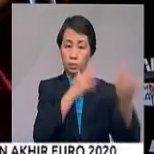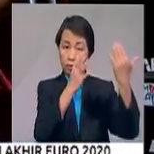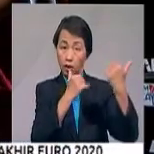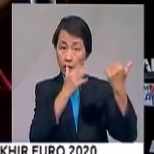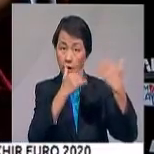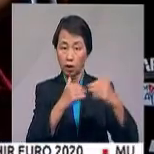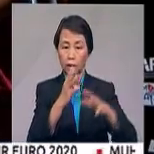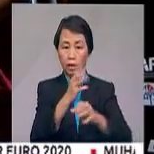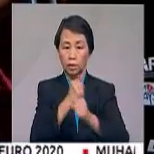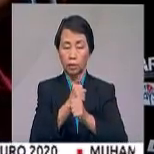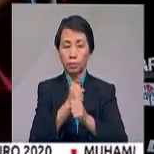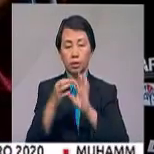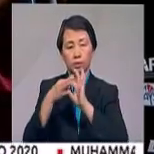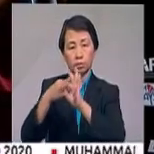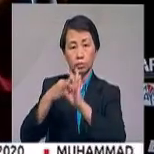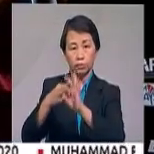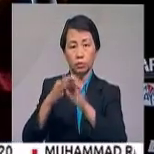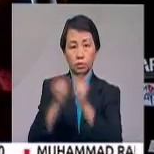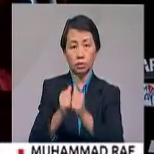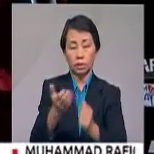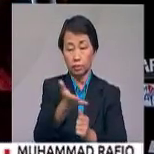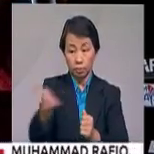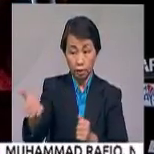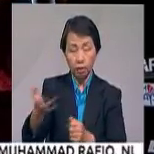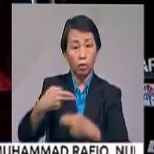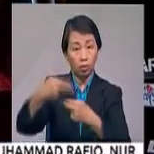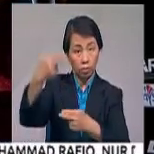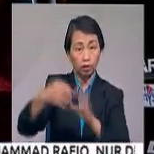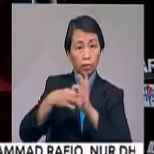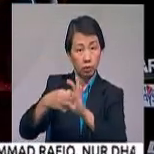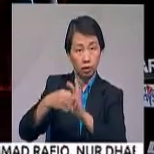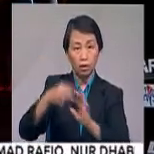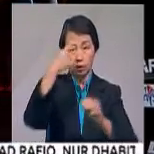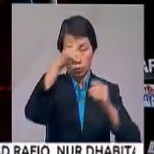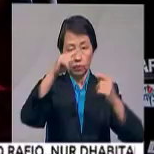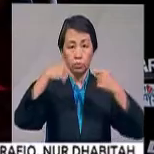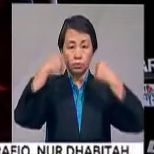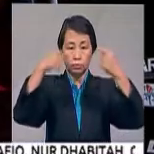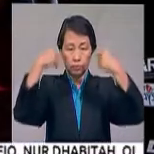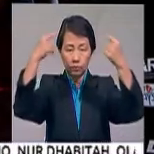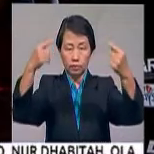dapat bekerjasama dengan mereka untuk menjayakan